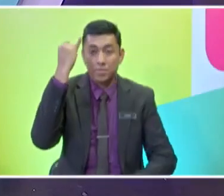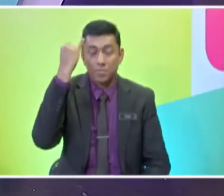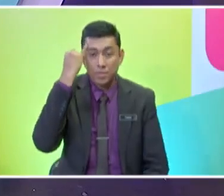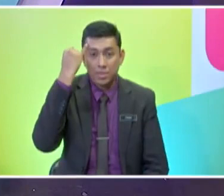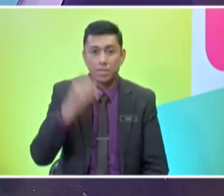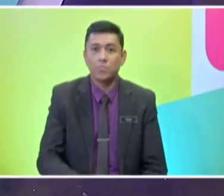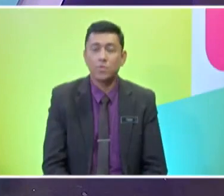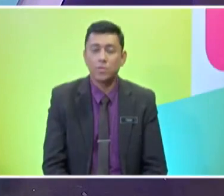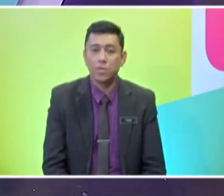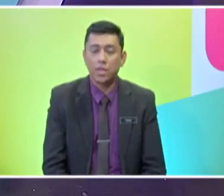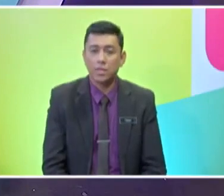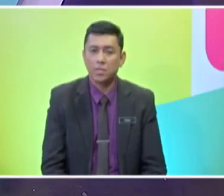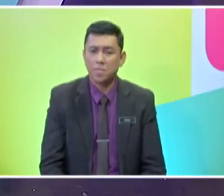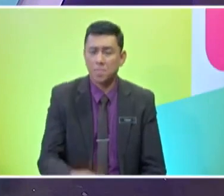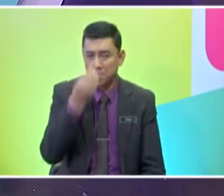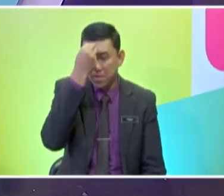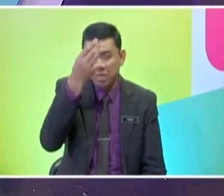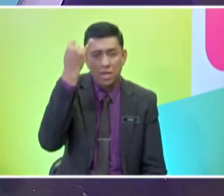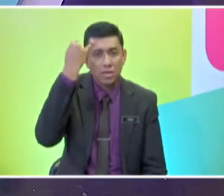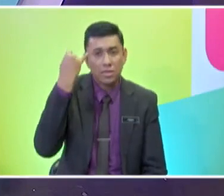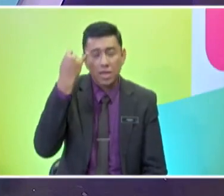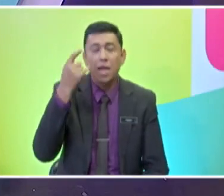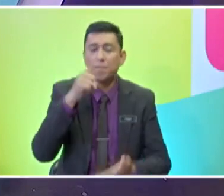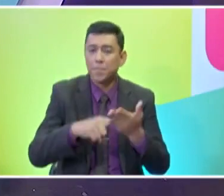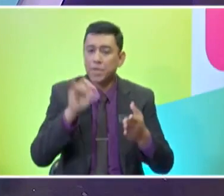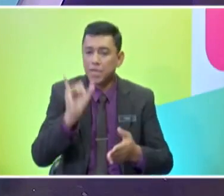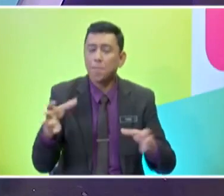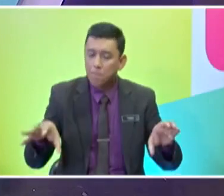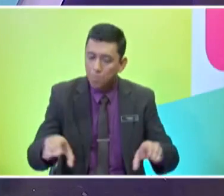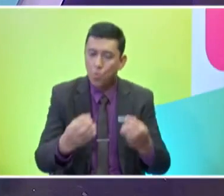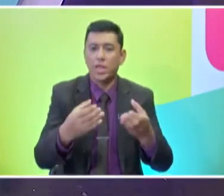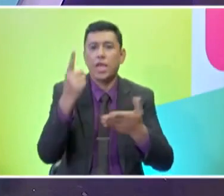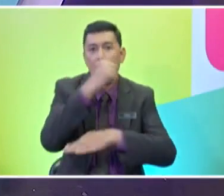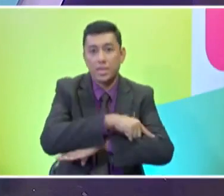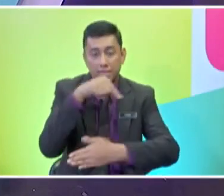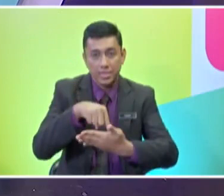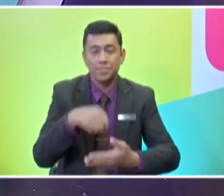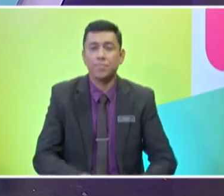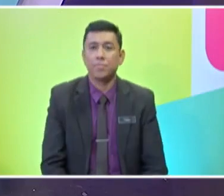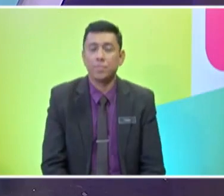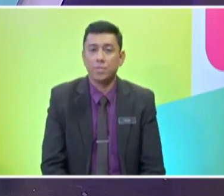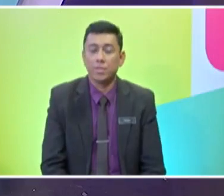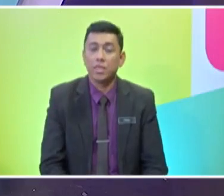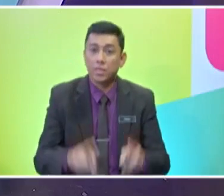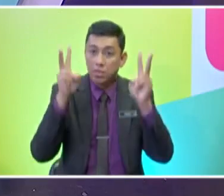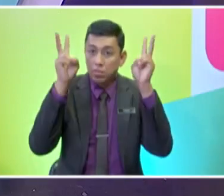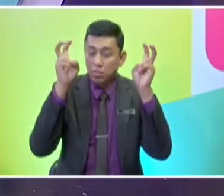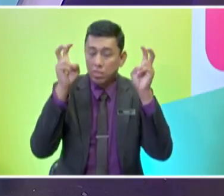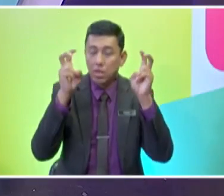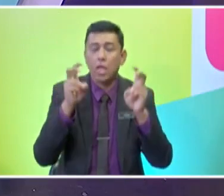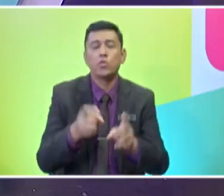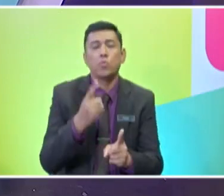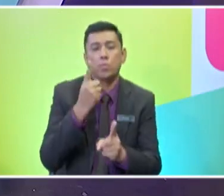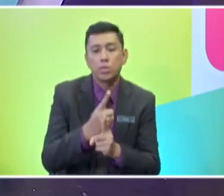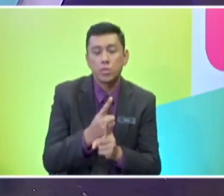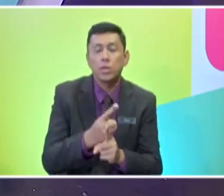memperkenalkan mungkin memberi sedikit apa yang kita buat hari ini tapi sebelum itu Terangkan Apakah tajuk itu sebenarnya pada